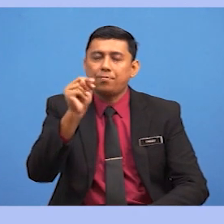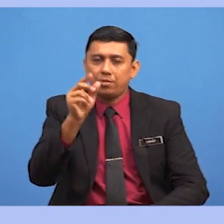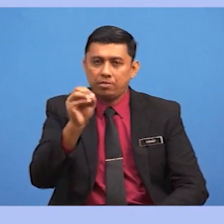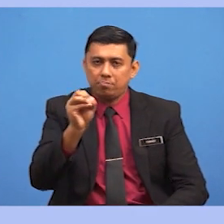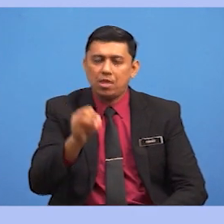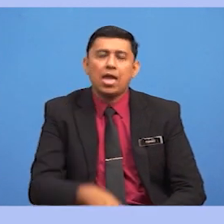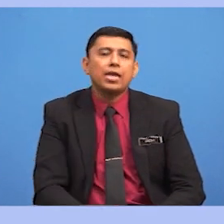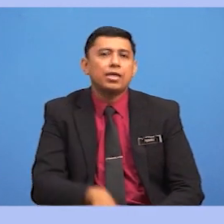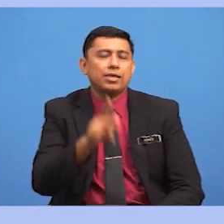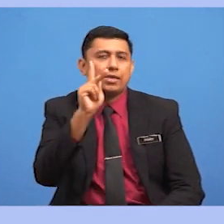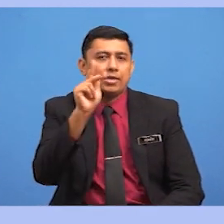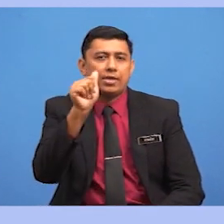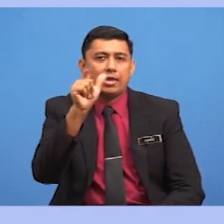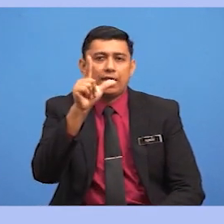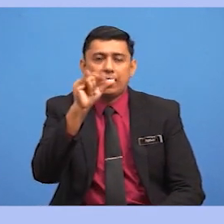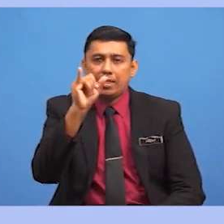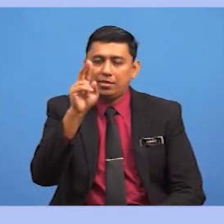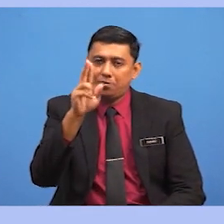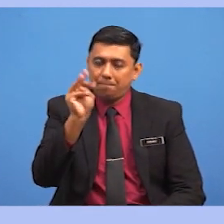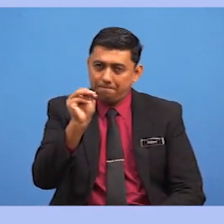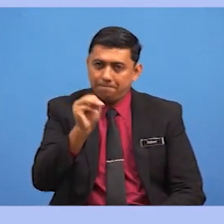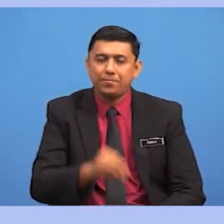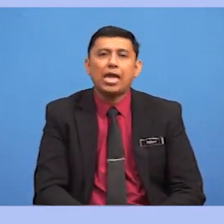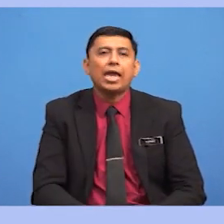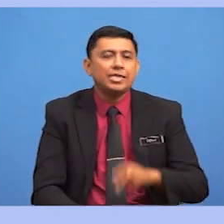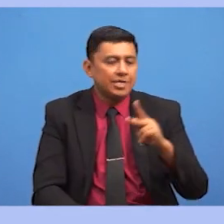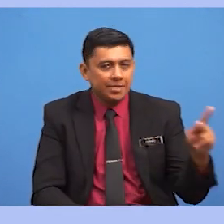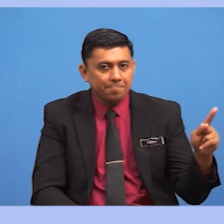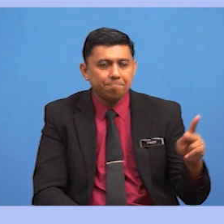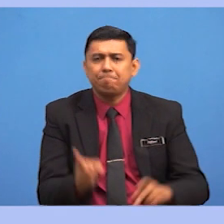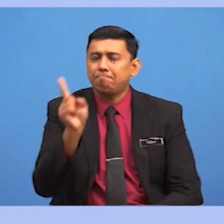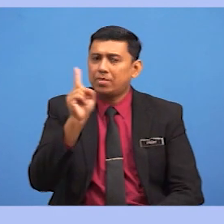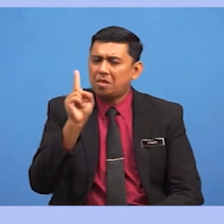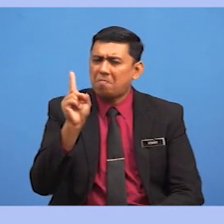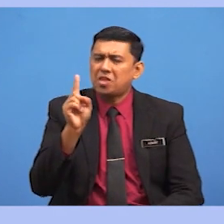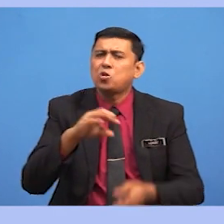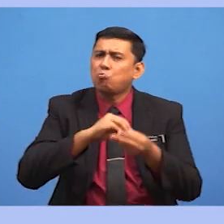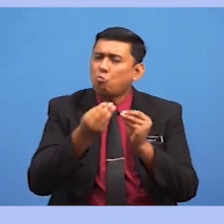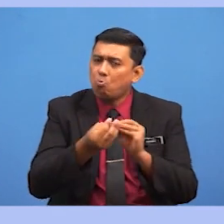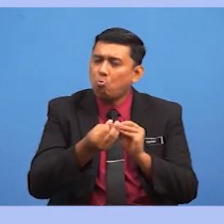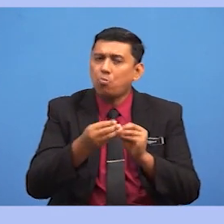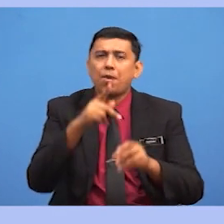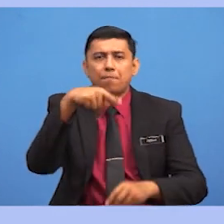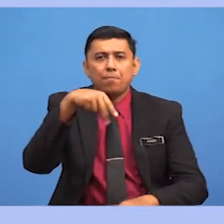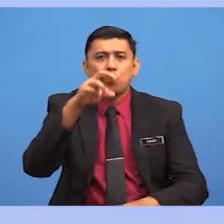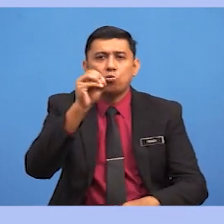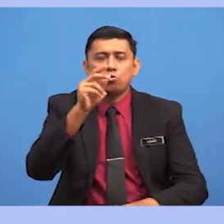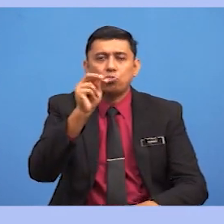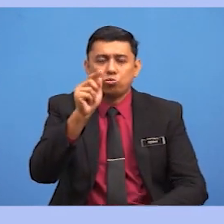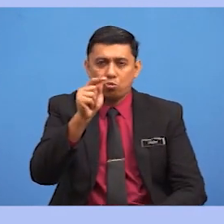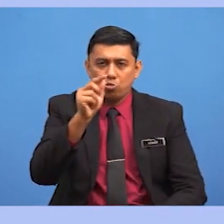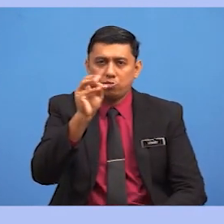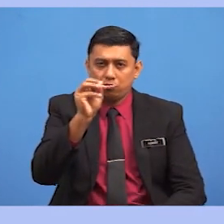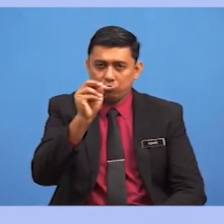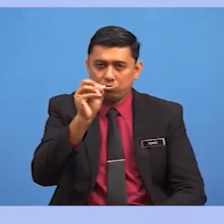unsur kalium di bahagian kiri jadual berkala yang mana nombor protonnya adalah 19